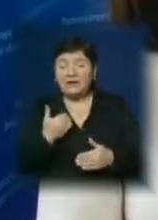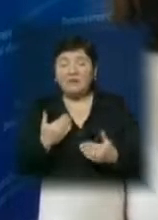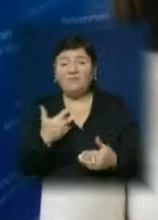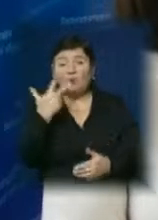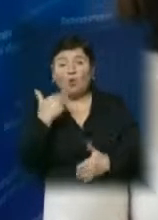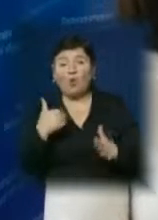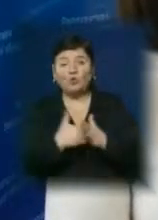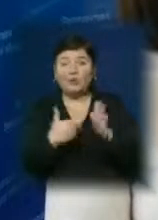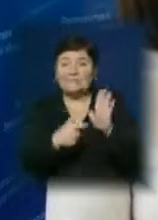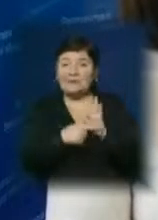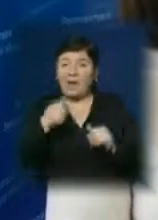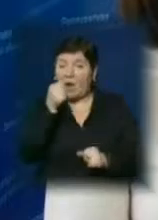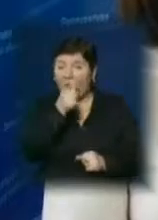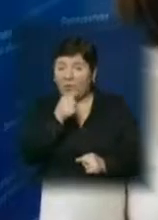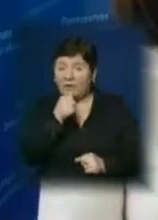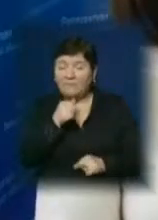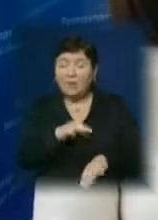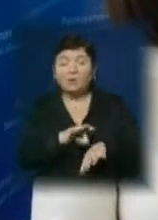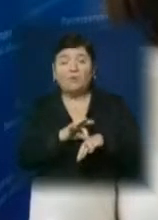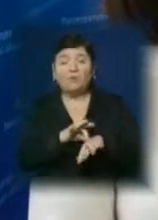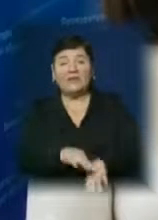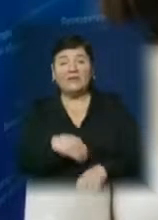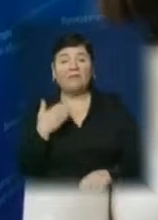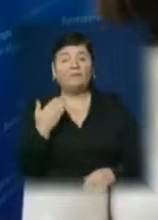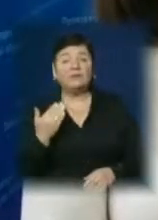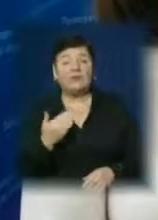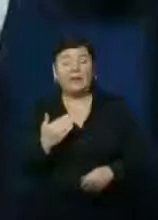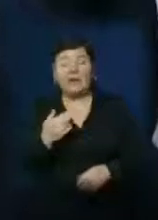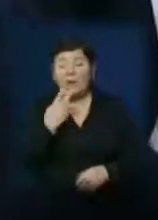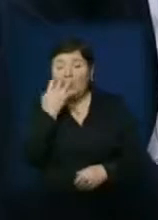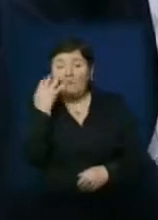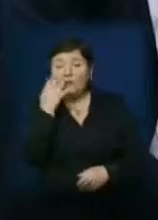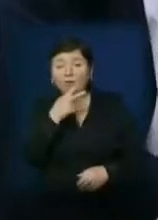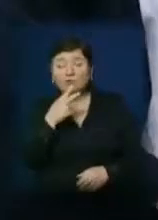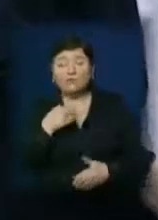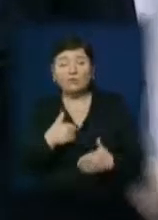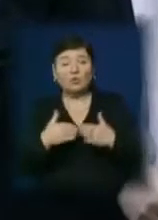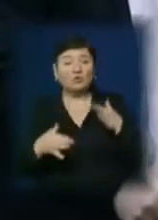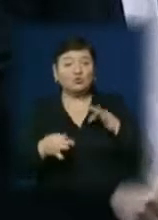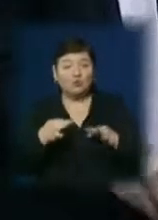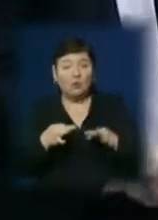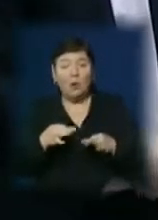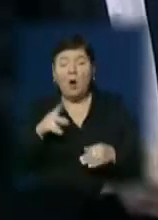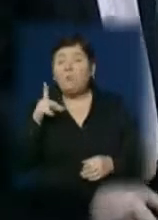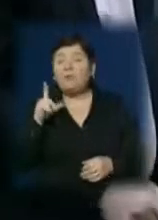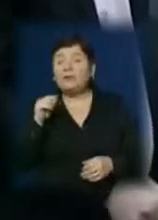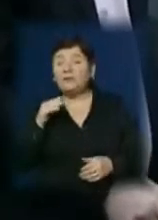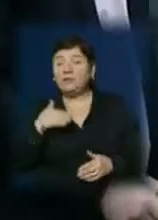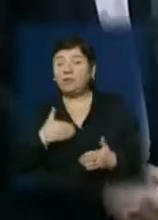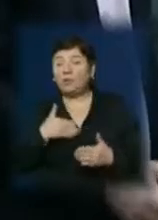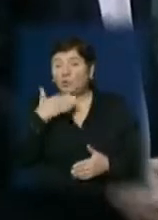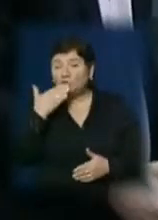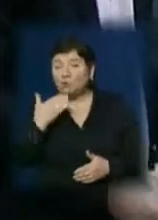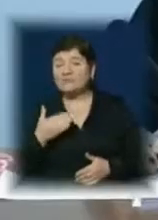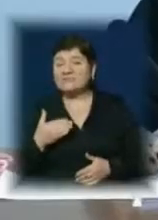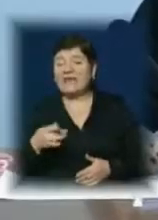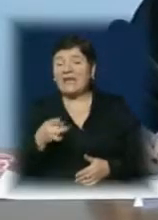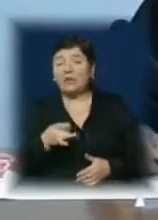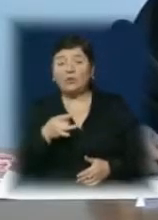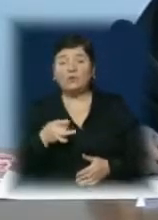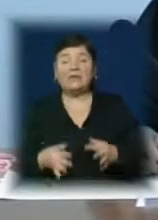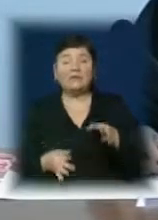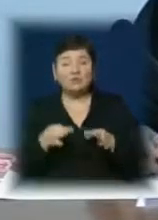Це хуліганство, вчинено групою осіб із застосуванням холодної зброї або іншого предмета заздалегідь приготованого. Санкція